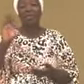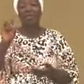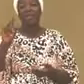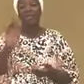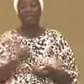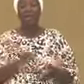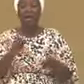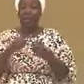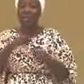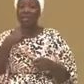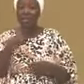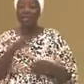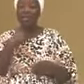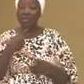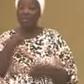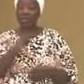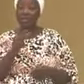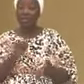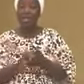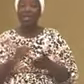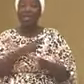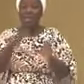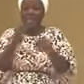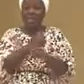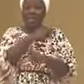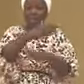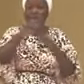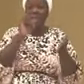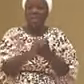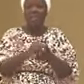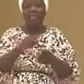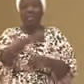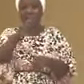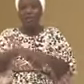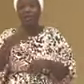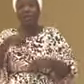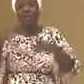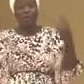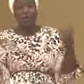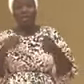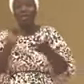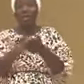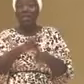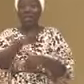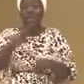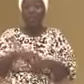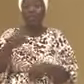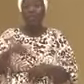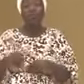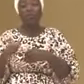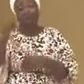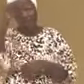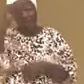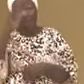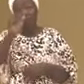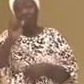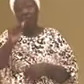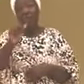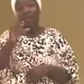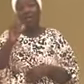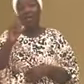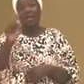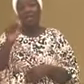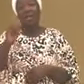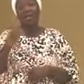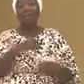déracinement et de cette nature j'ai pêché cette nature d'adama je vais le déraciner cela et